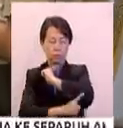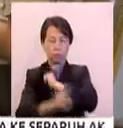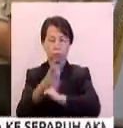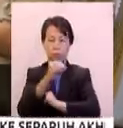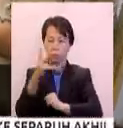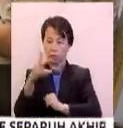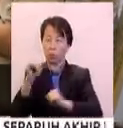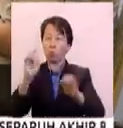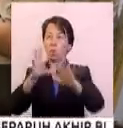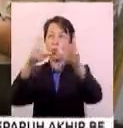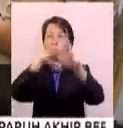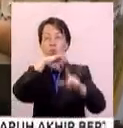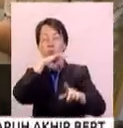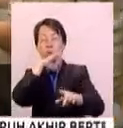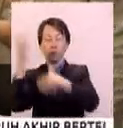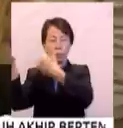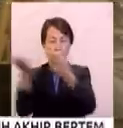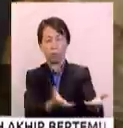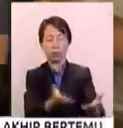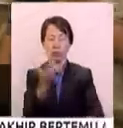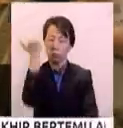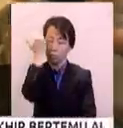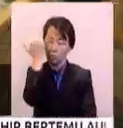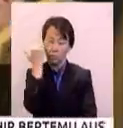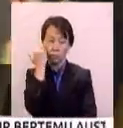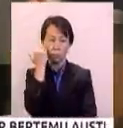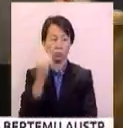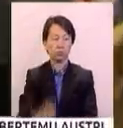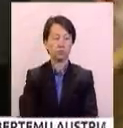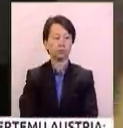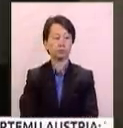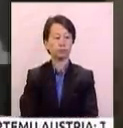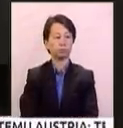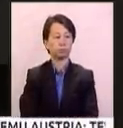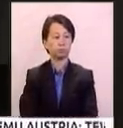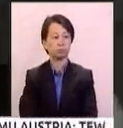berkaitan pencemaran yang dibawa ke mahkamah.